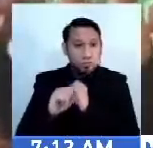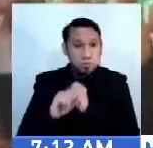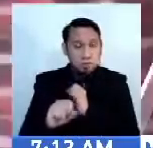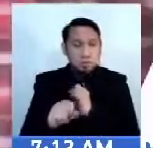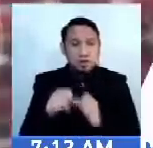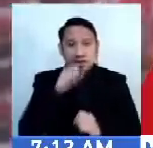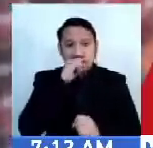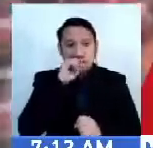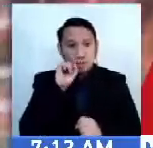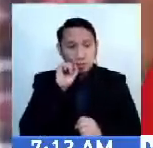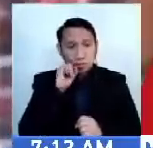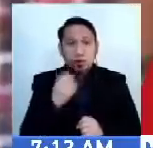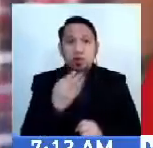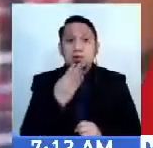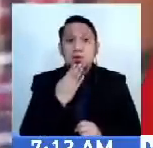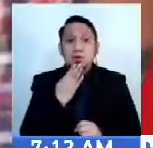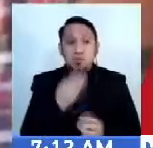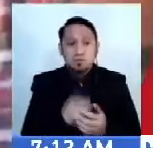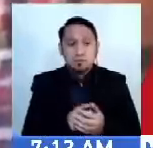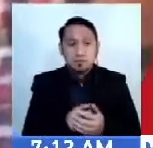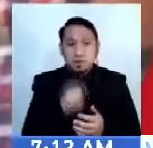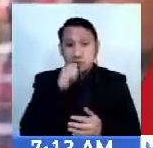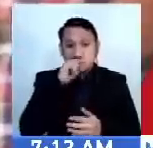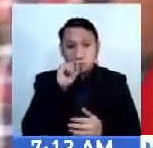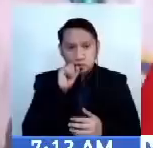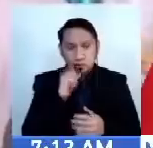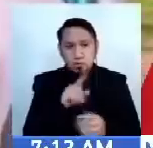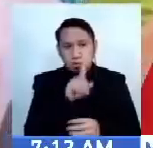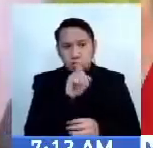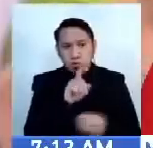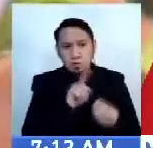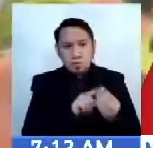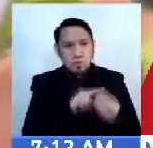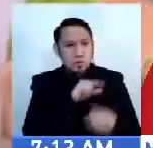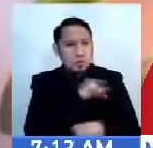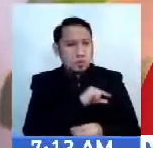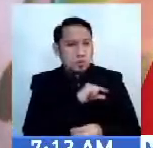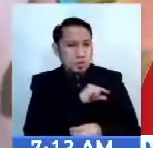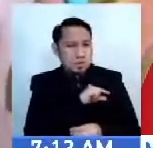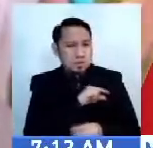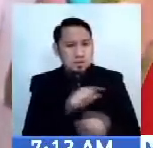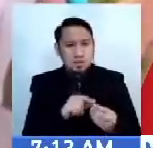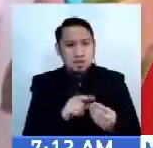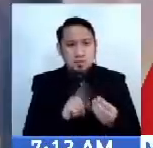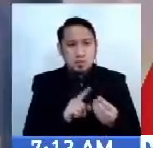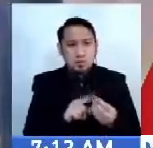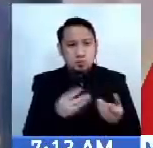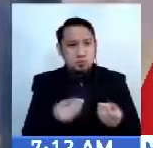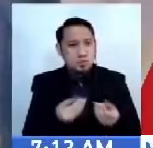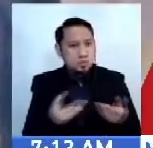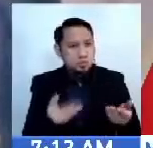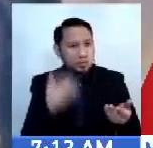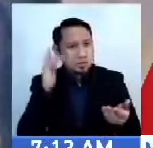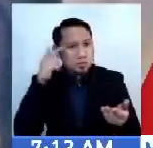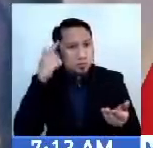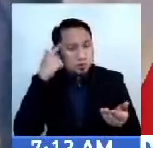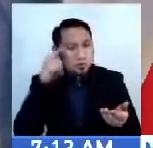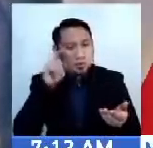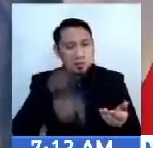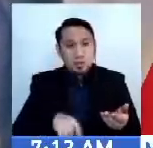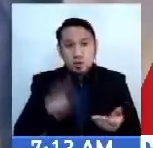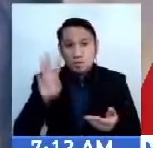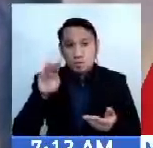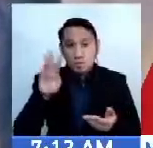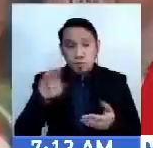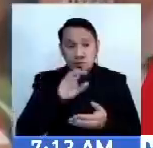Soto. Kinestyon ni Soto ang kalidad ng farming equipment ay pinamamahagi ng gobyerno roon. Puna niya, 40% ng mga ipinibigay